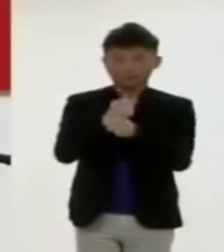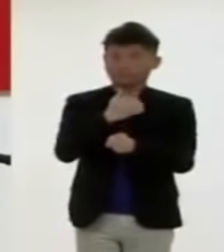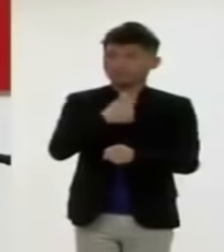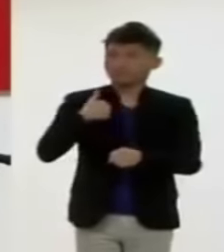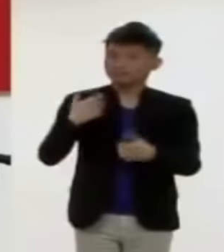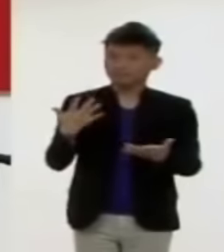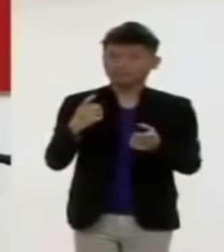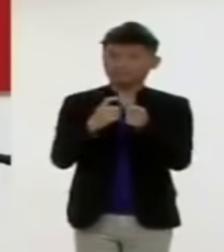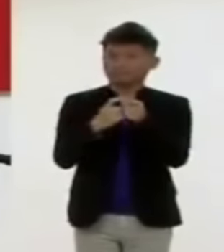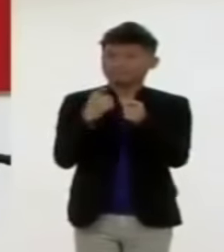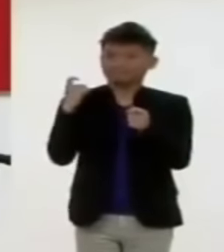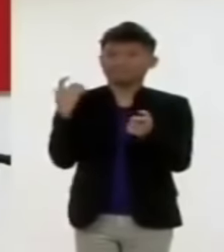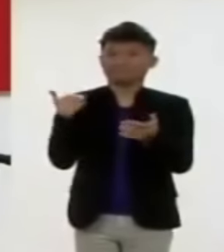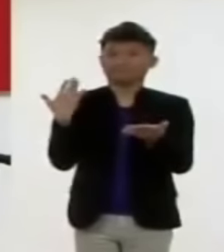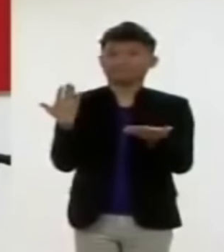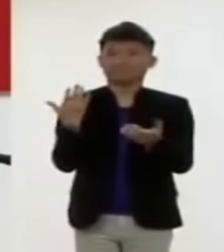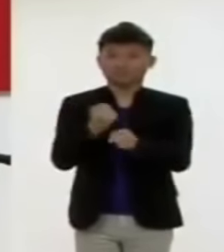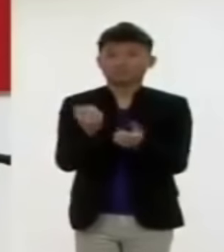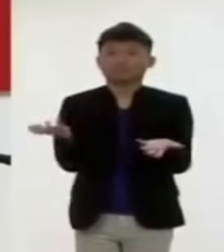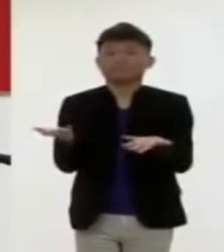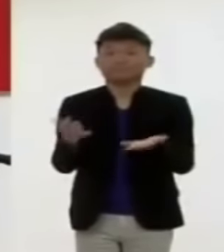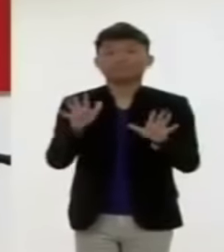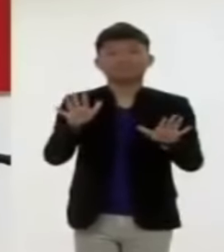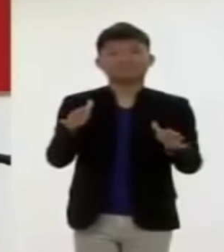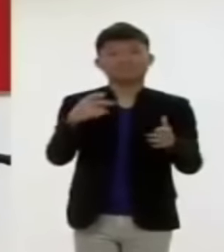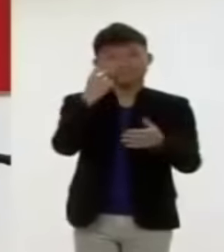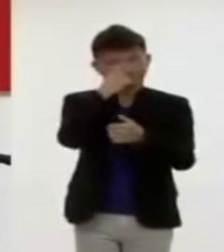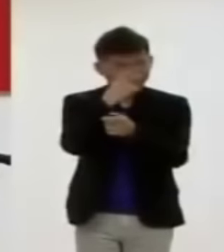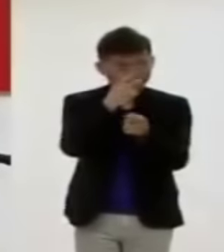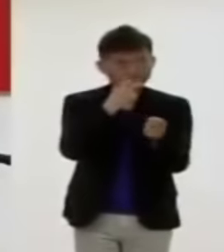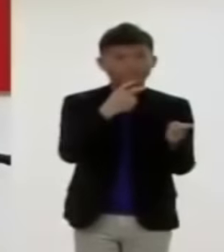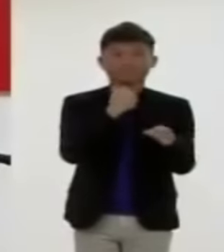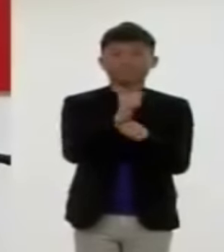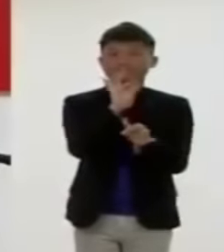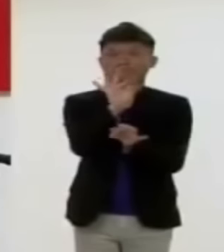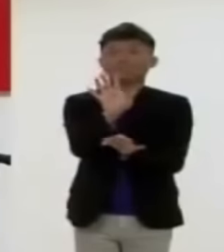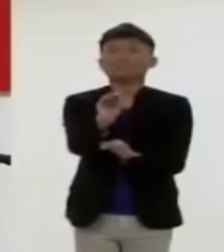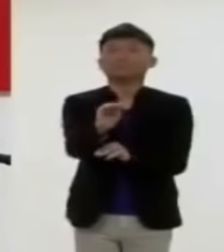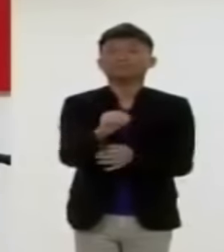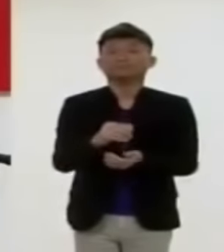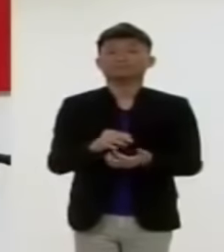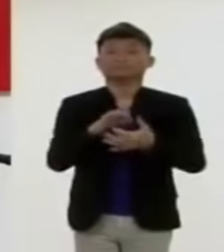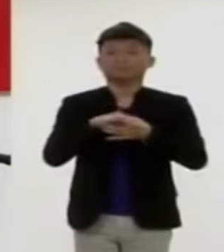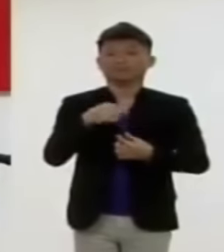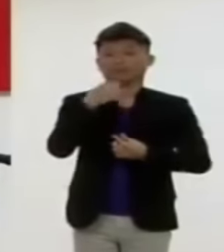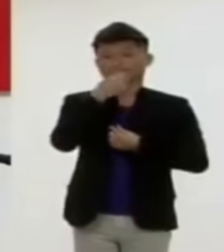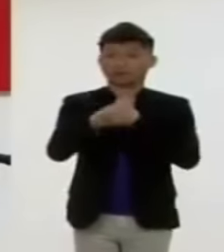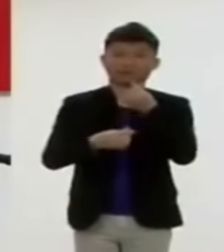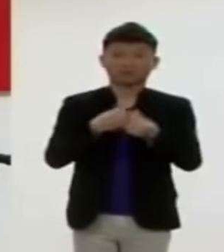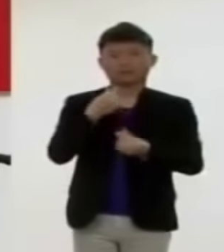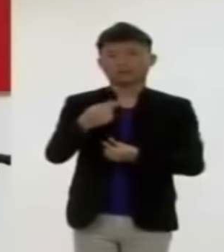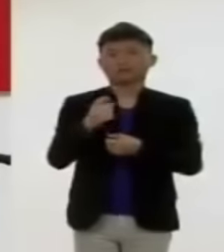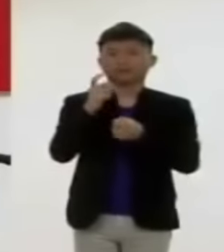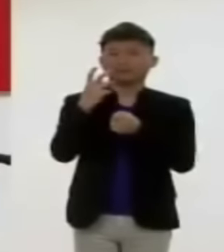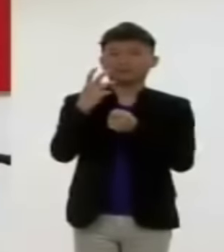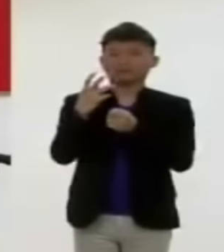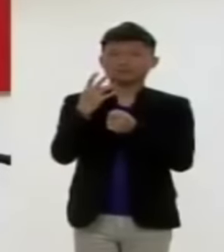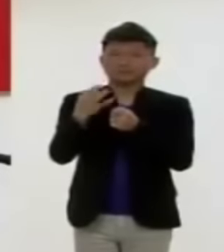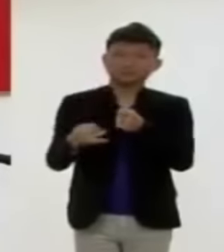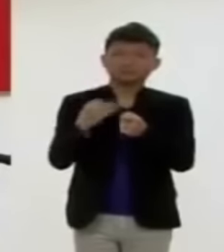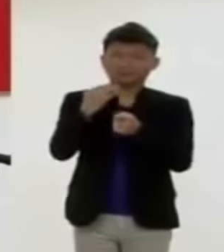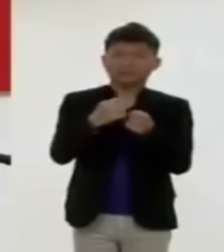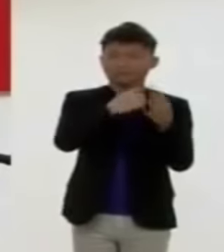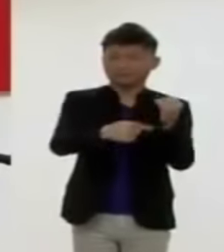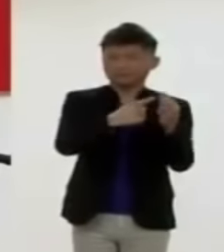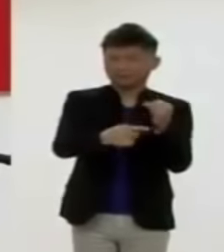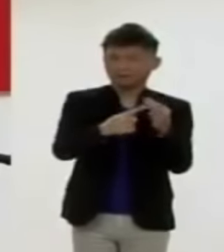年前讲的事现在都可以去看我有没有做。所以我们不需要讲多少年磨多少剑，